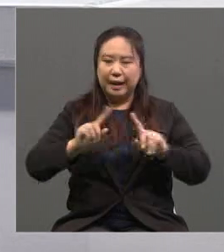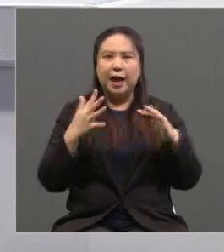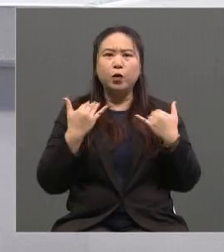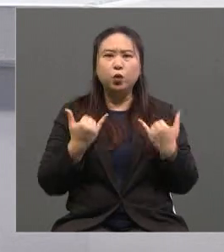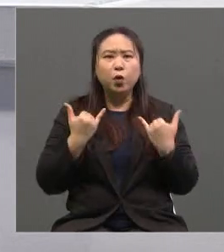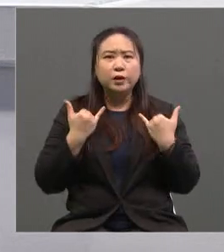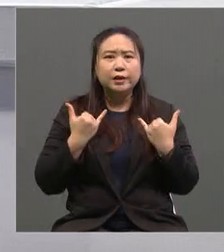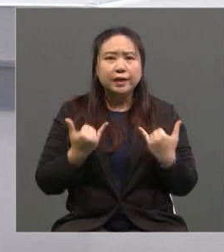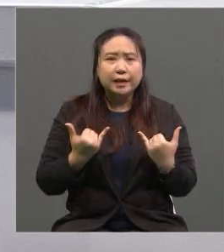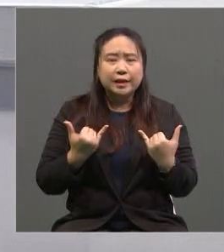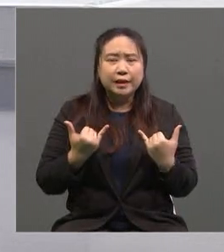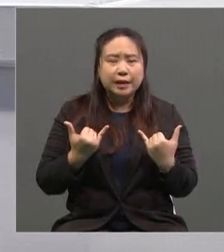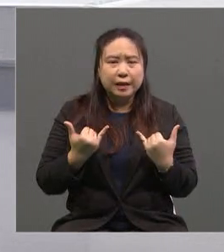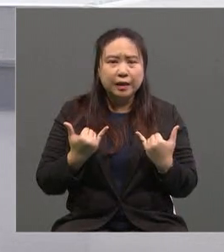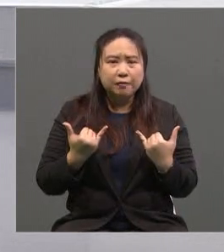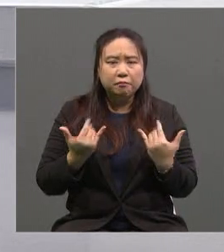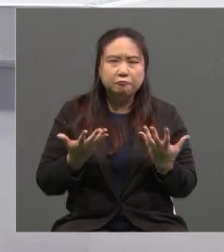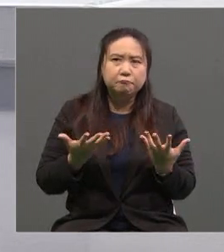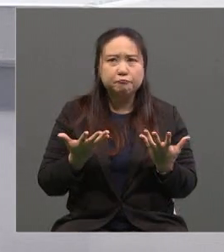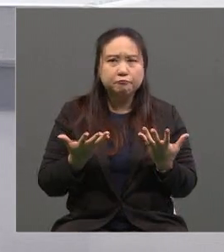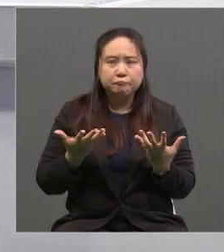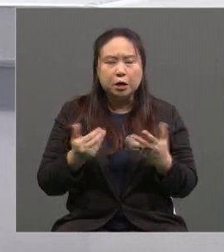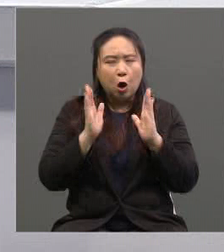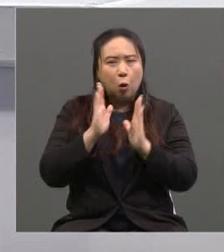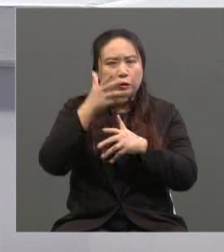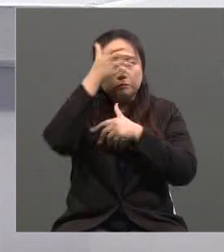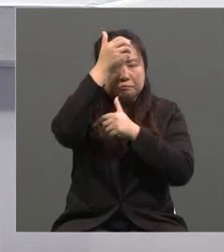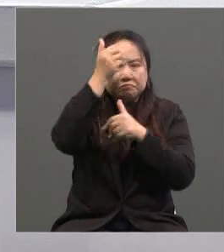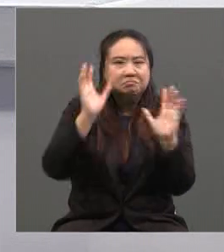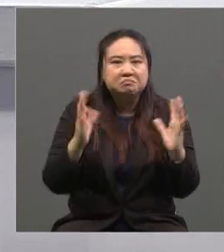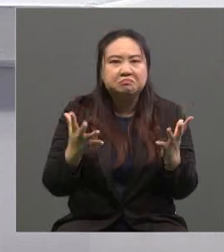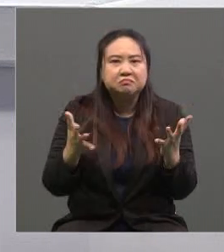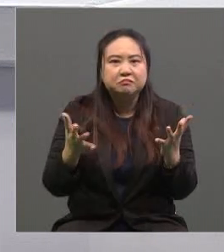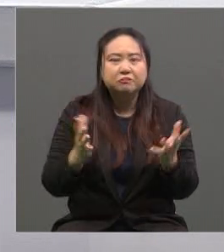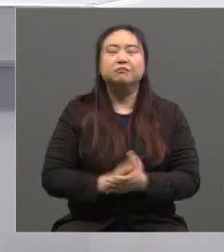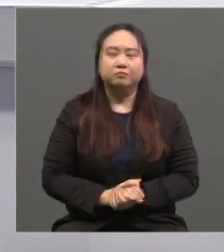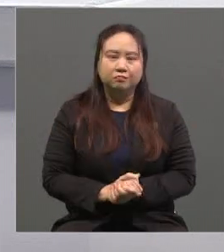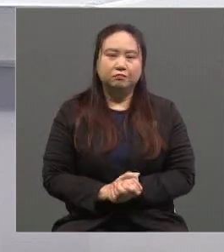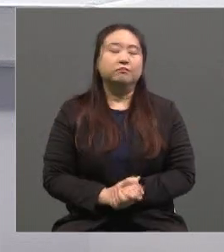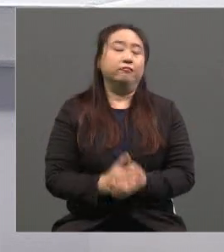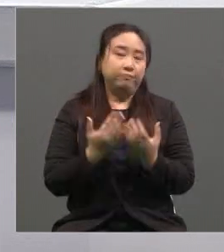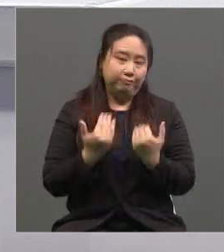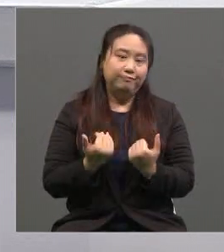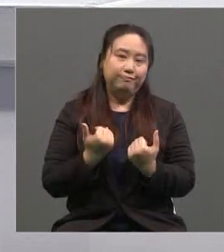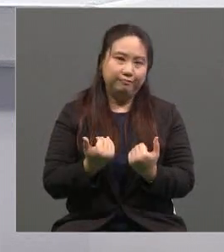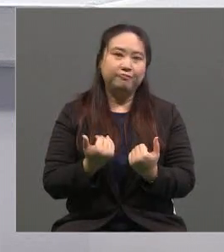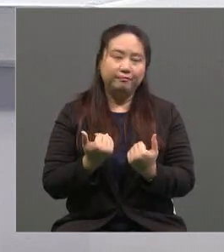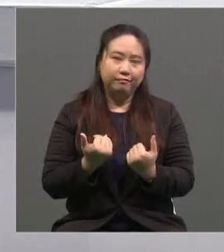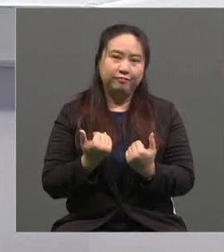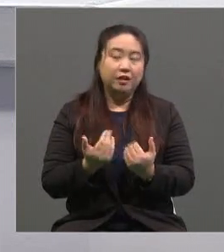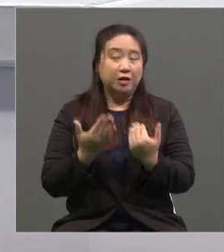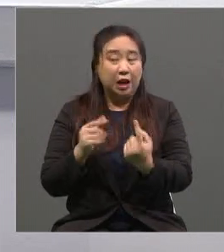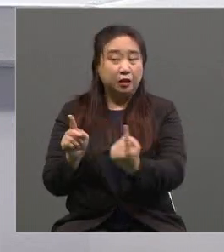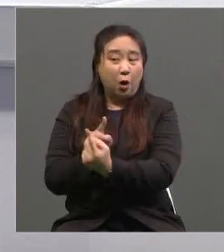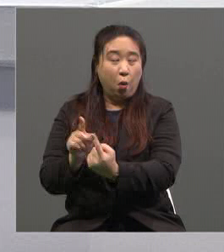เนี้ยเป็นได้รับความนิยมไหมก็ มั ค น ่อน ก็ ข้างที่จะไม่ค่อยได้รับความนิยม ใช่ ไม่ เ ม พ ี ราะ ก ว า ่ รา พูดถึง อืมเราก็ต้องพูดไปตามเนื้อผ้าตามกระแสสัง